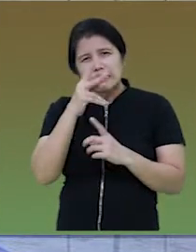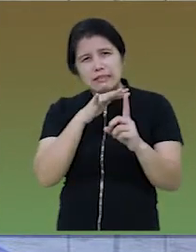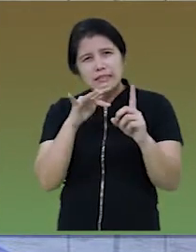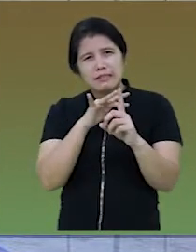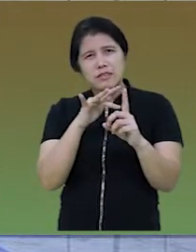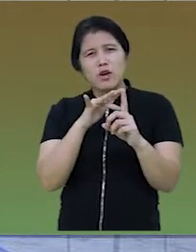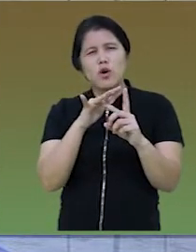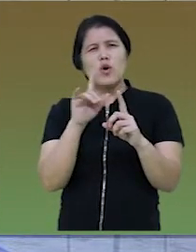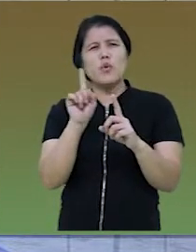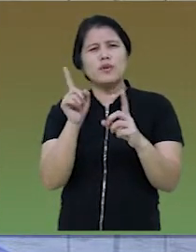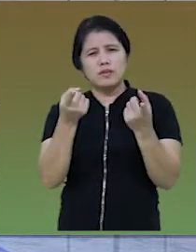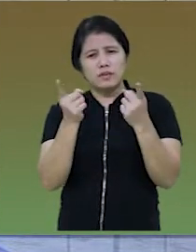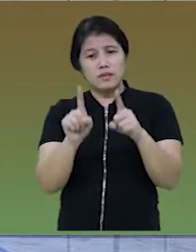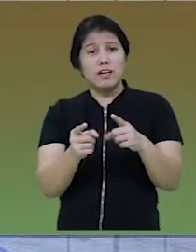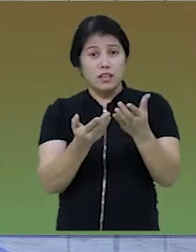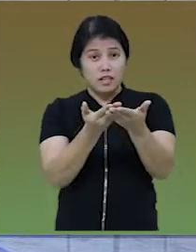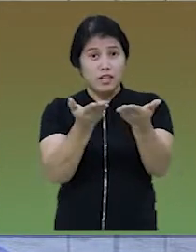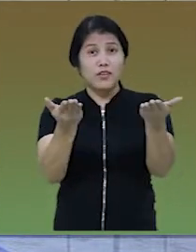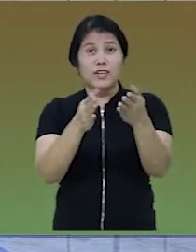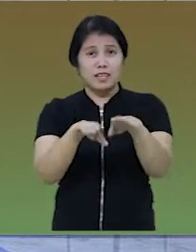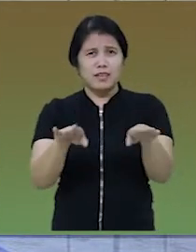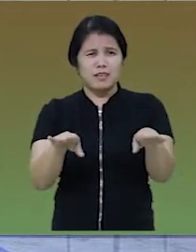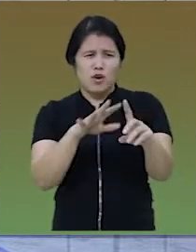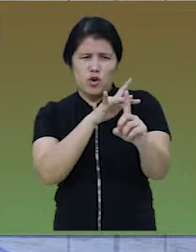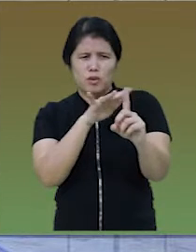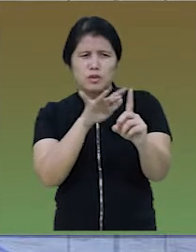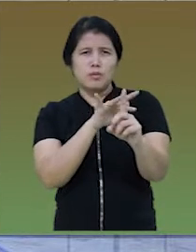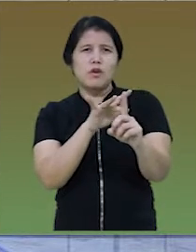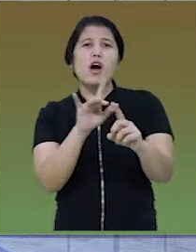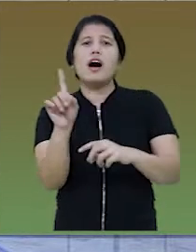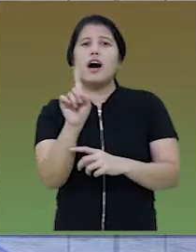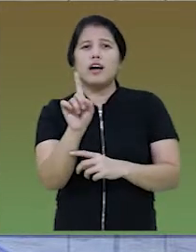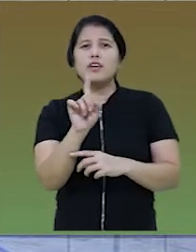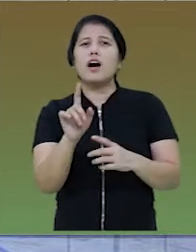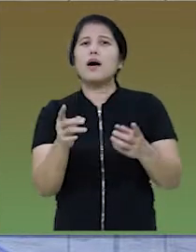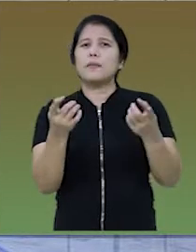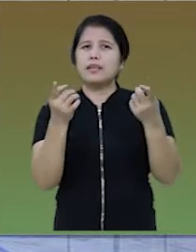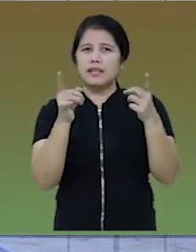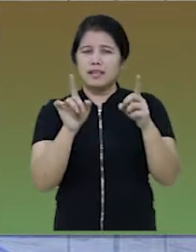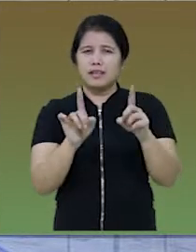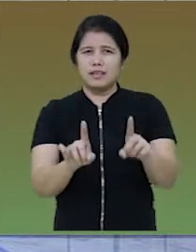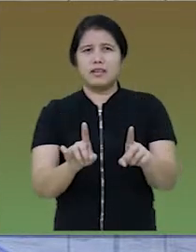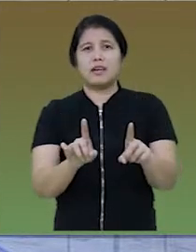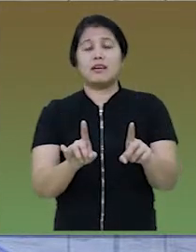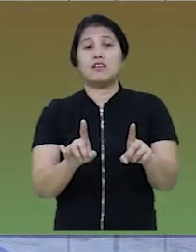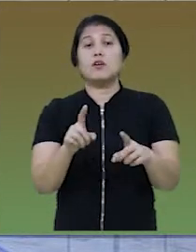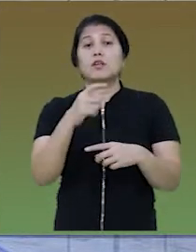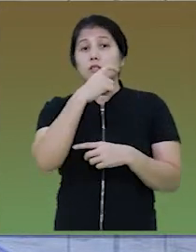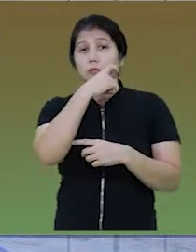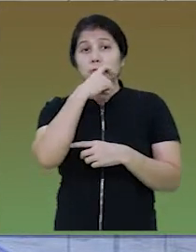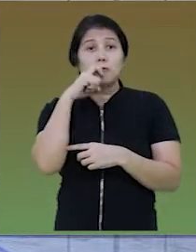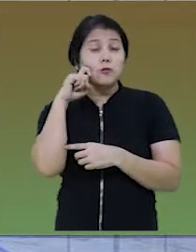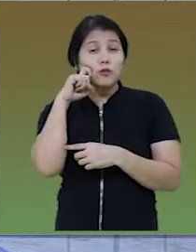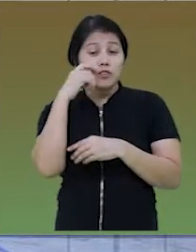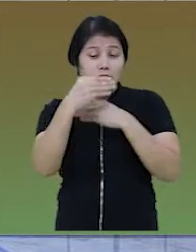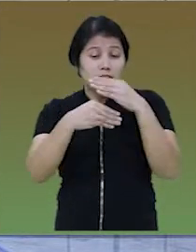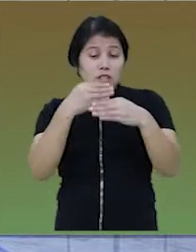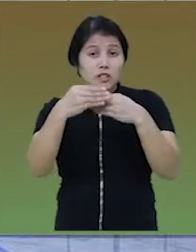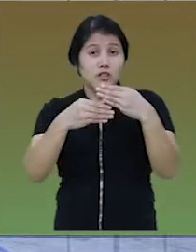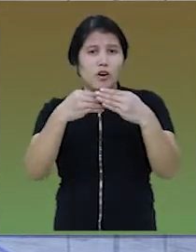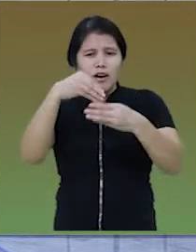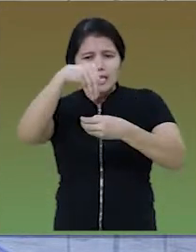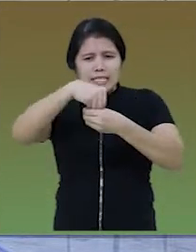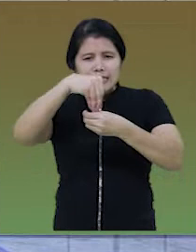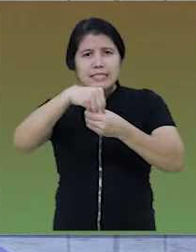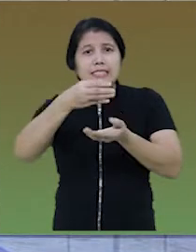mangyayari. Kayo rin, kids! Obserbahan ninyo kung ano ang mangyayari sa tuyong tissue paper na nasa loob